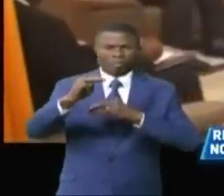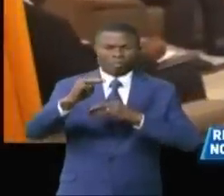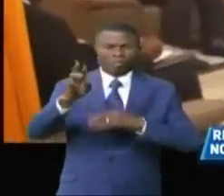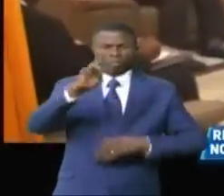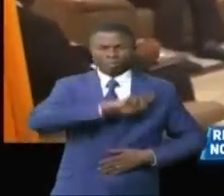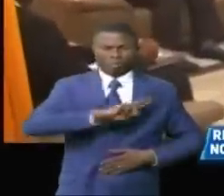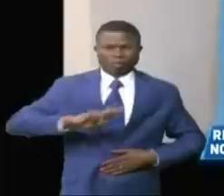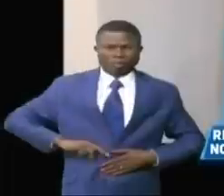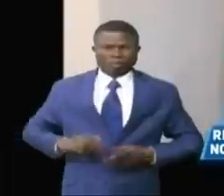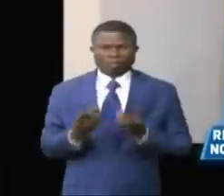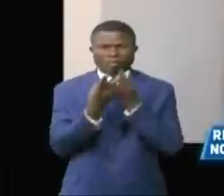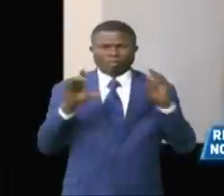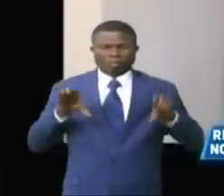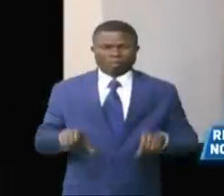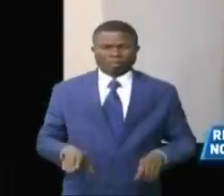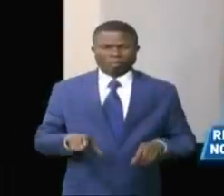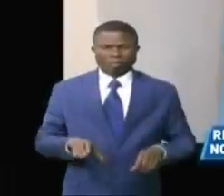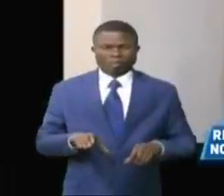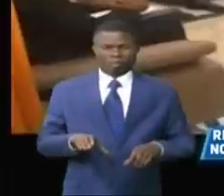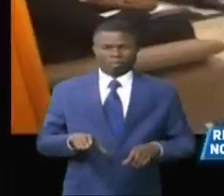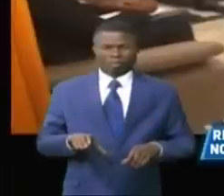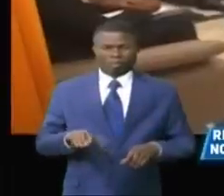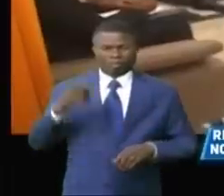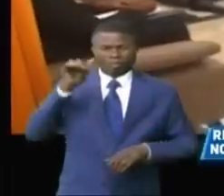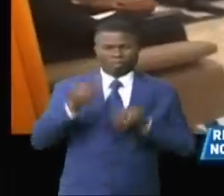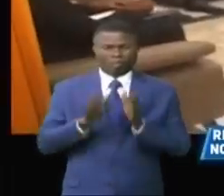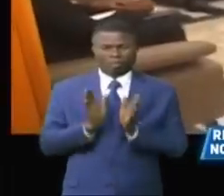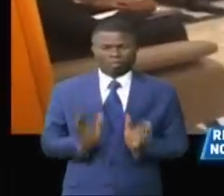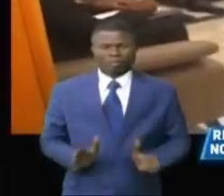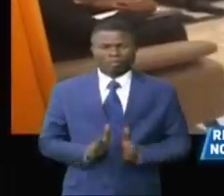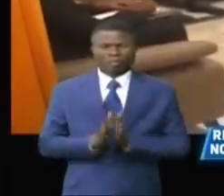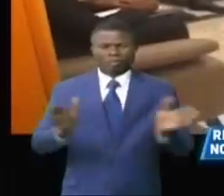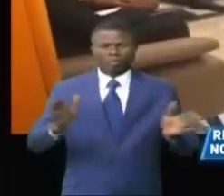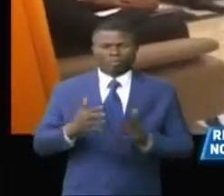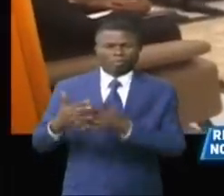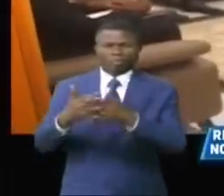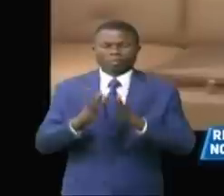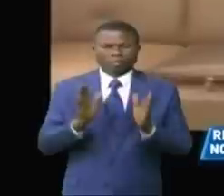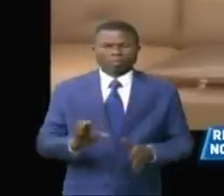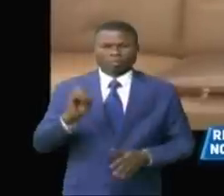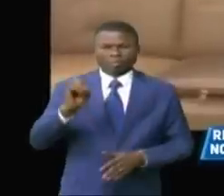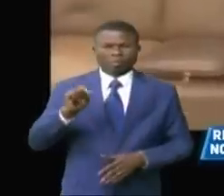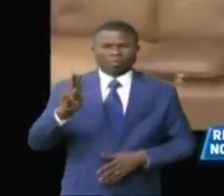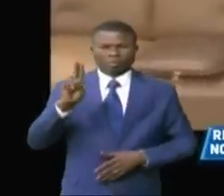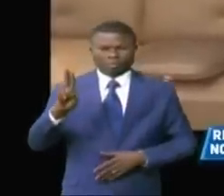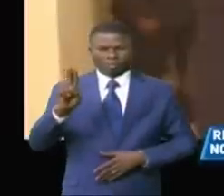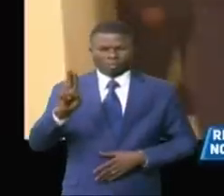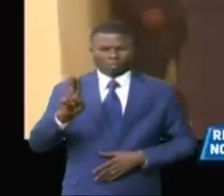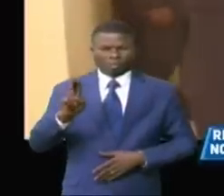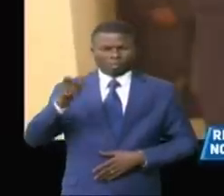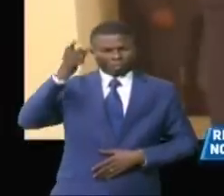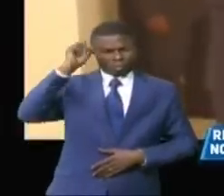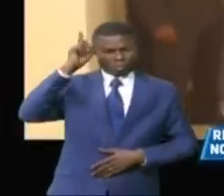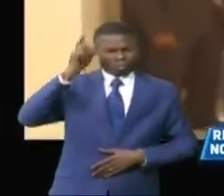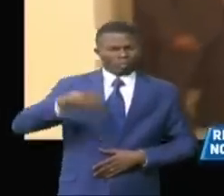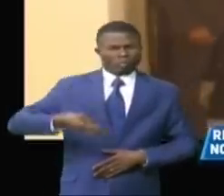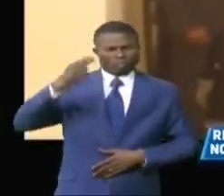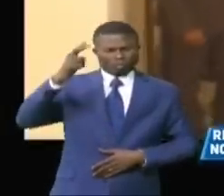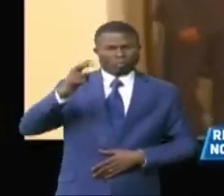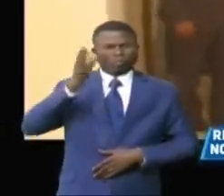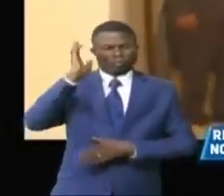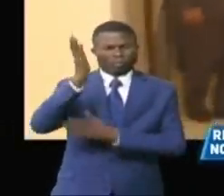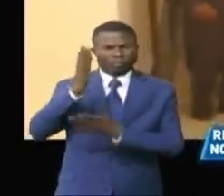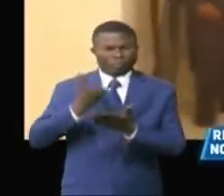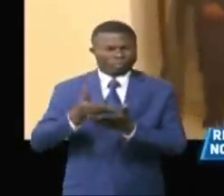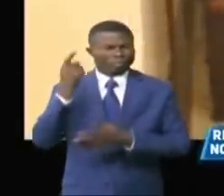République démocratique du Congo auprès du secrétaire général de l'ONU, lors de ces assises de haut niveau. J'ai bien